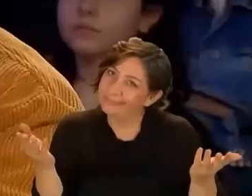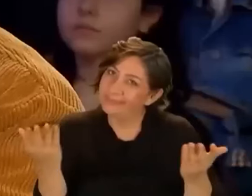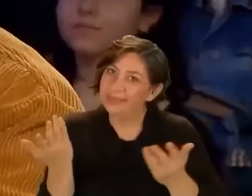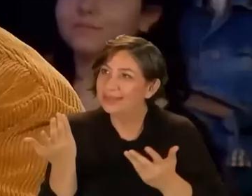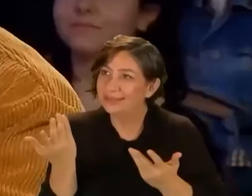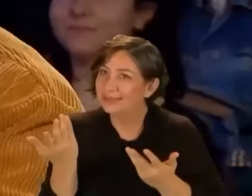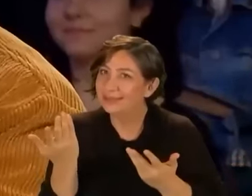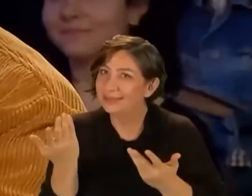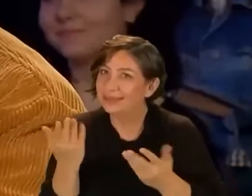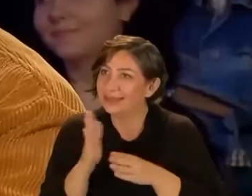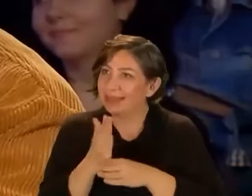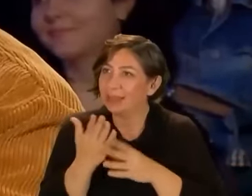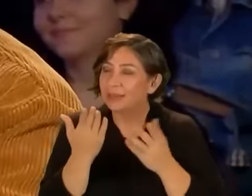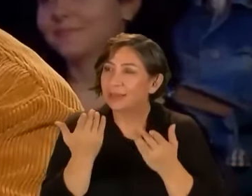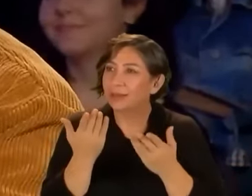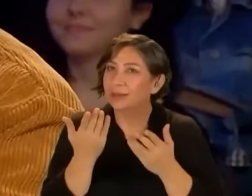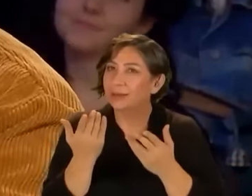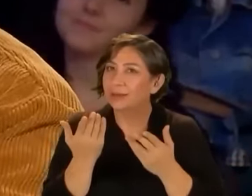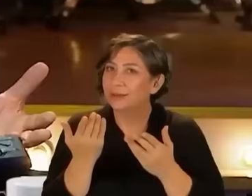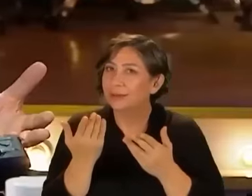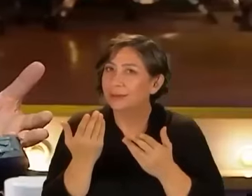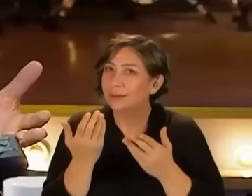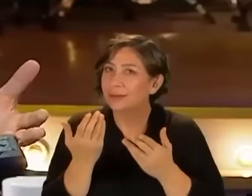Niye? Niye koymayayım?